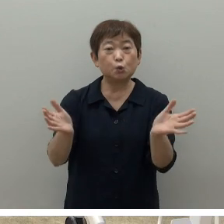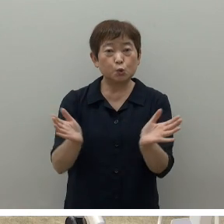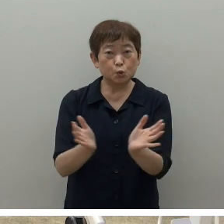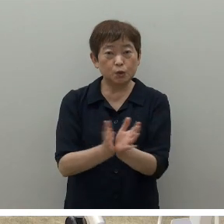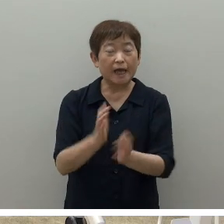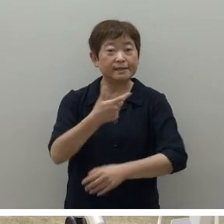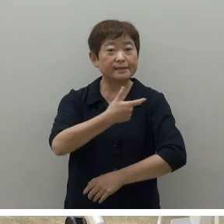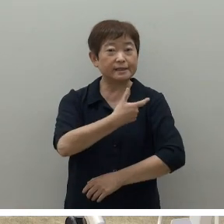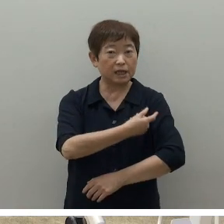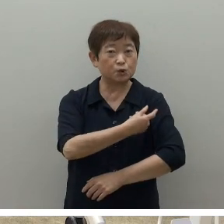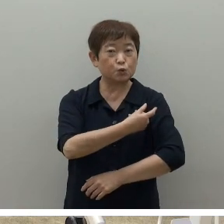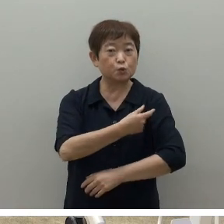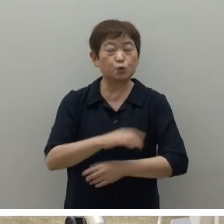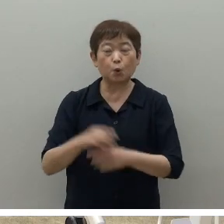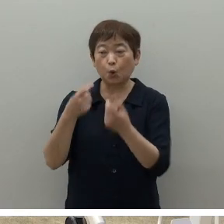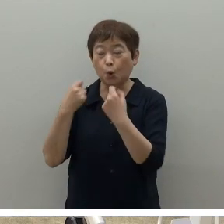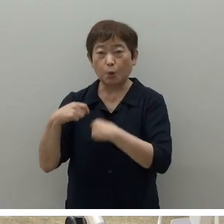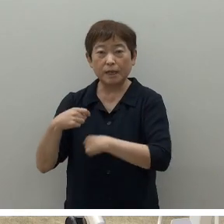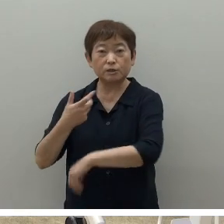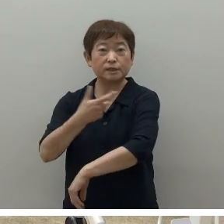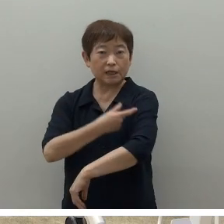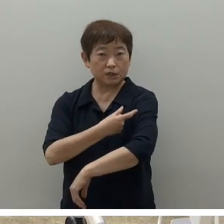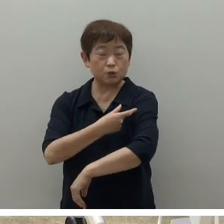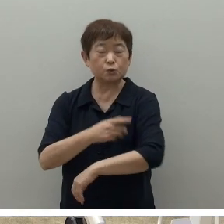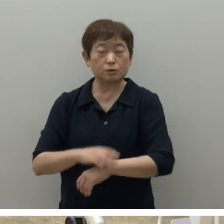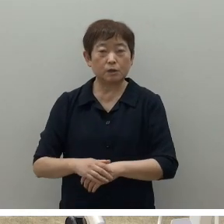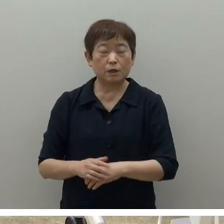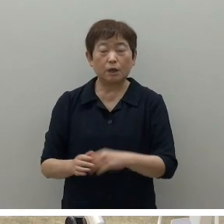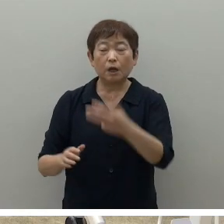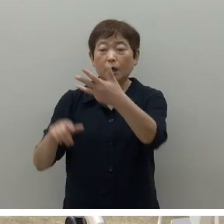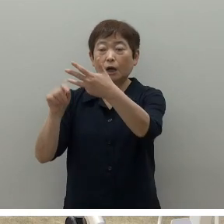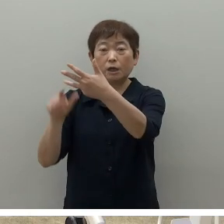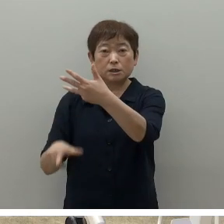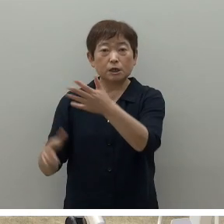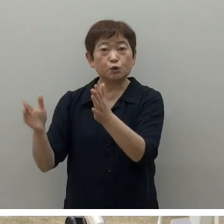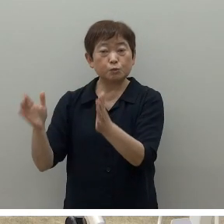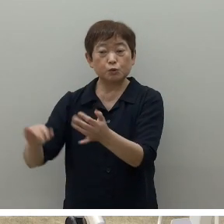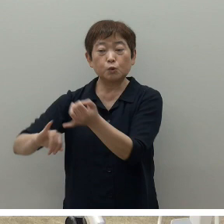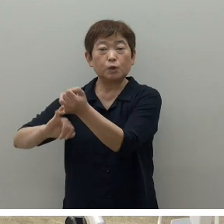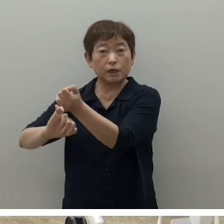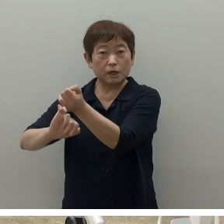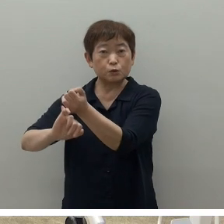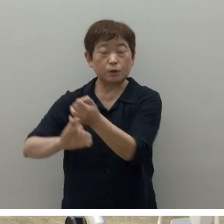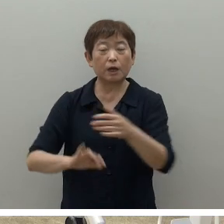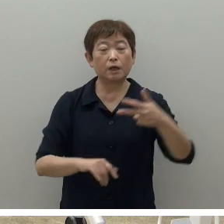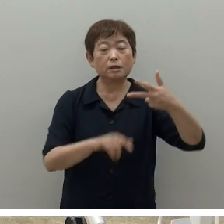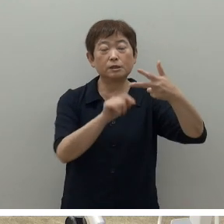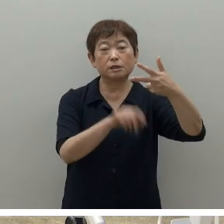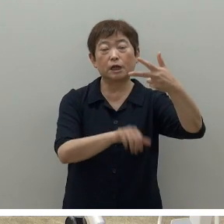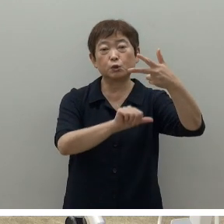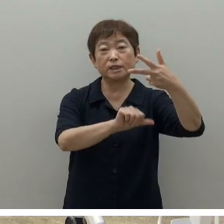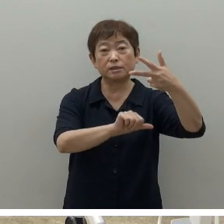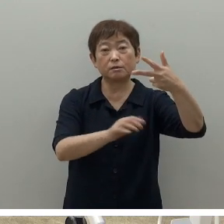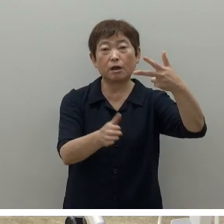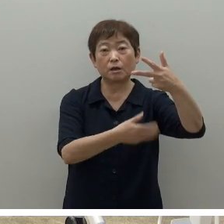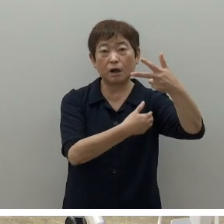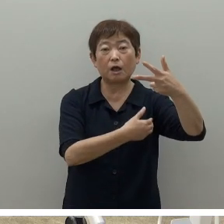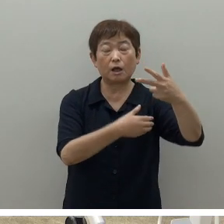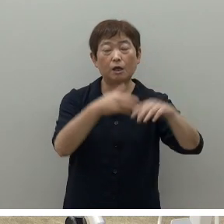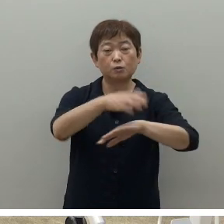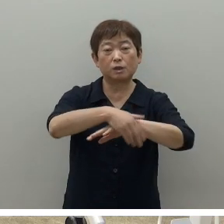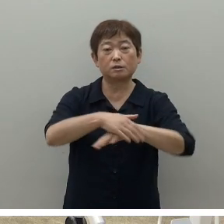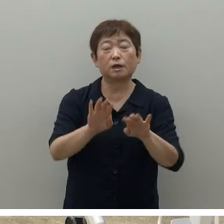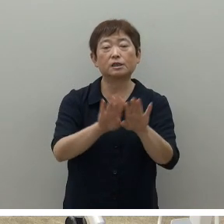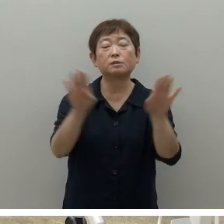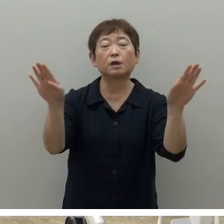集団接種と個別接種の8月分につきましては、7月5日から約3万人分受付を開始い